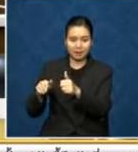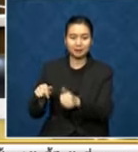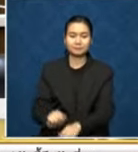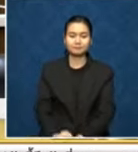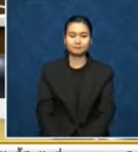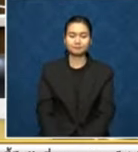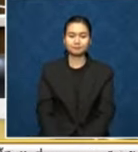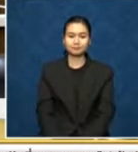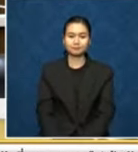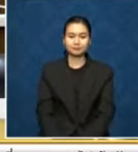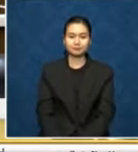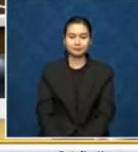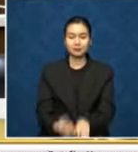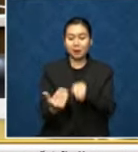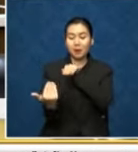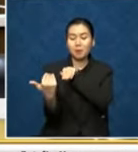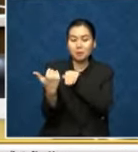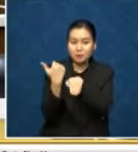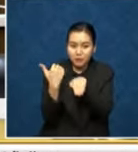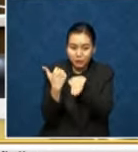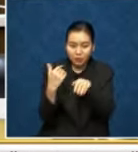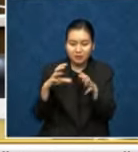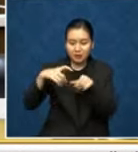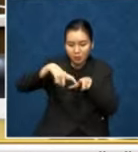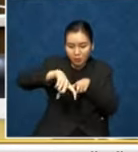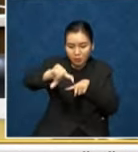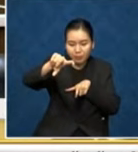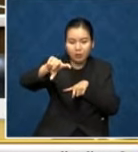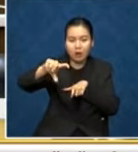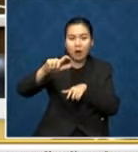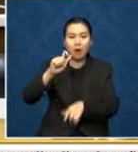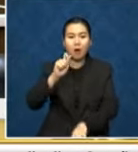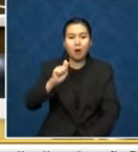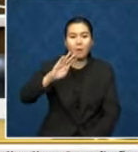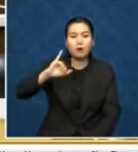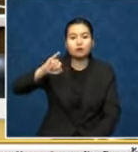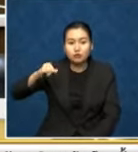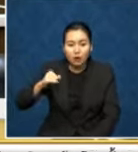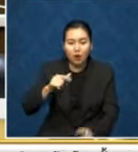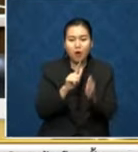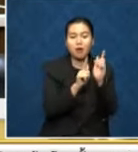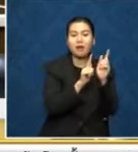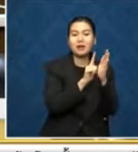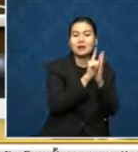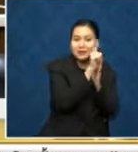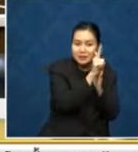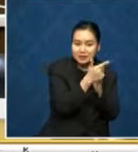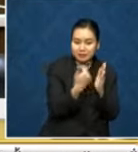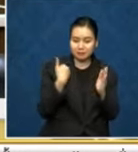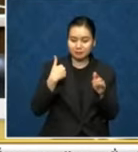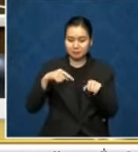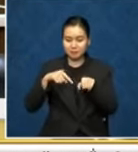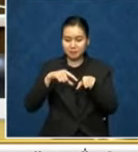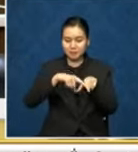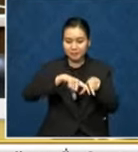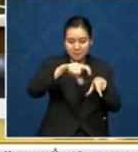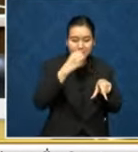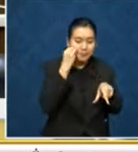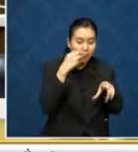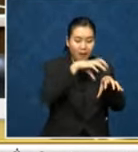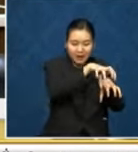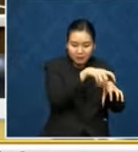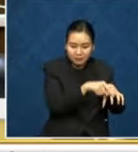ผางทุ่มซึ่งเป็นถนนของทางอบจ.เลยครับที่ระหว่างบ้านขัวแตะตำบลหนองยะป้องถึงบ้านโคกแฝกต